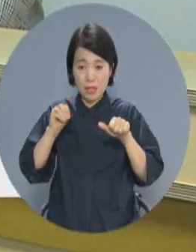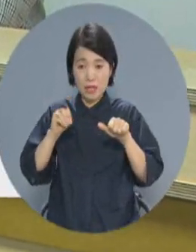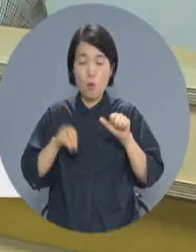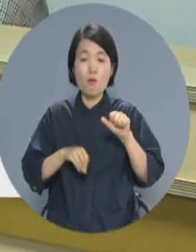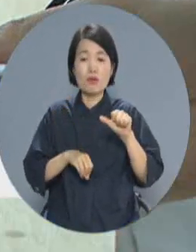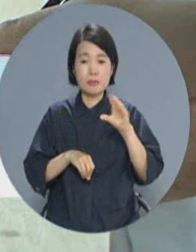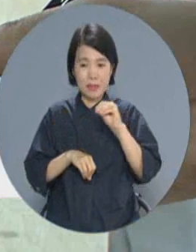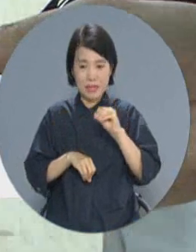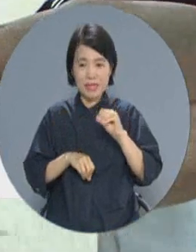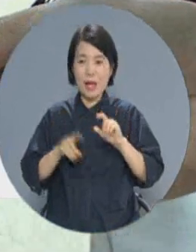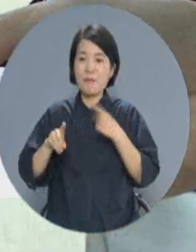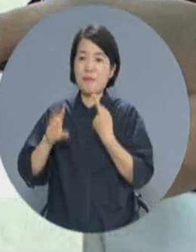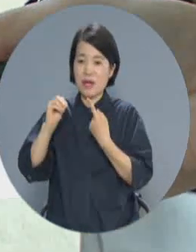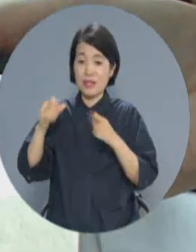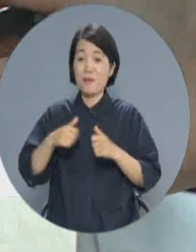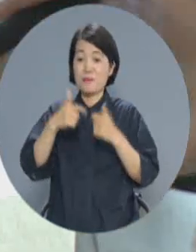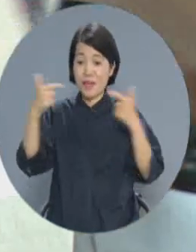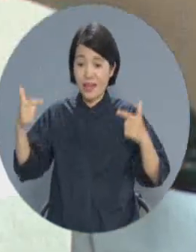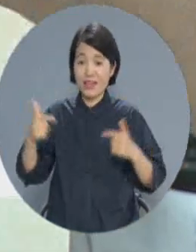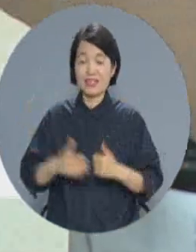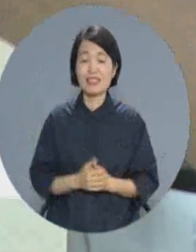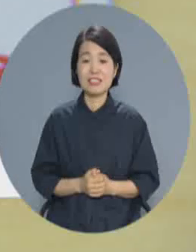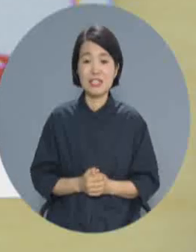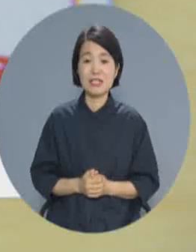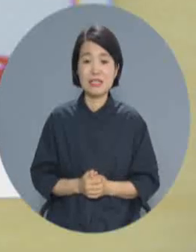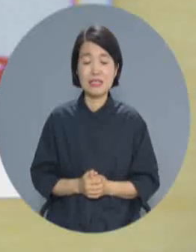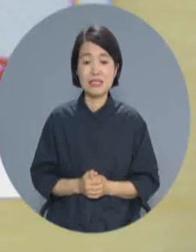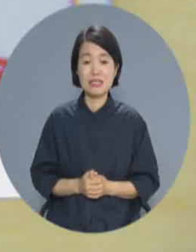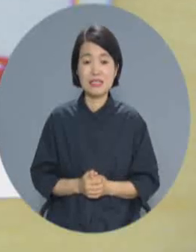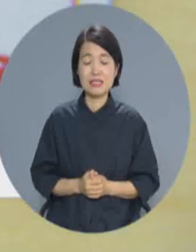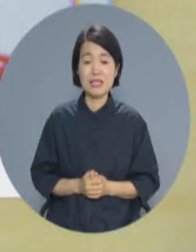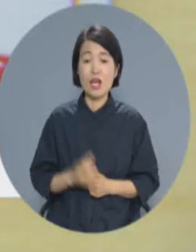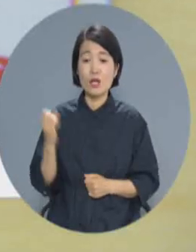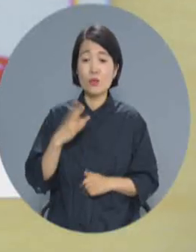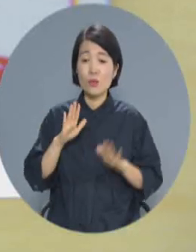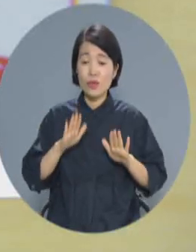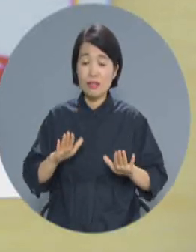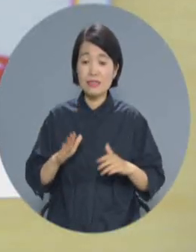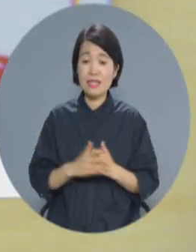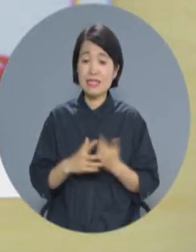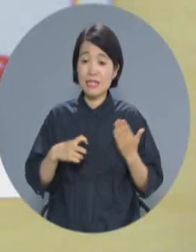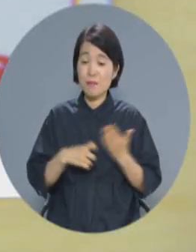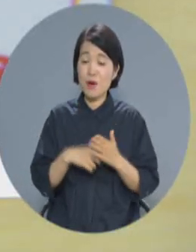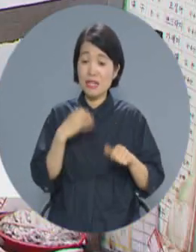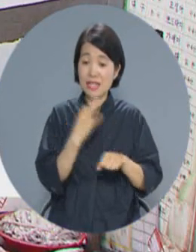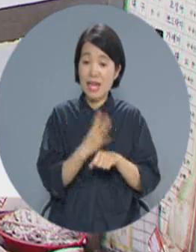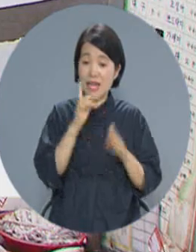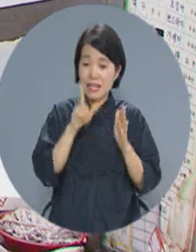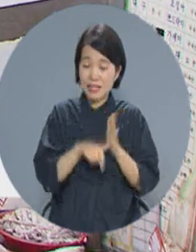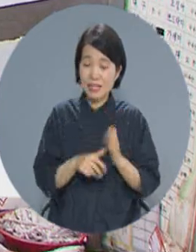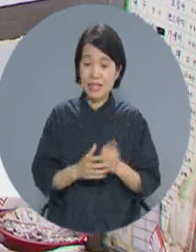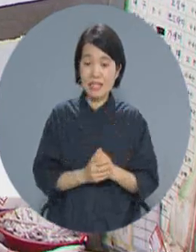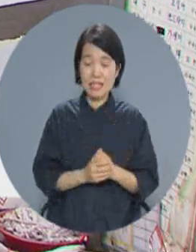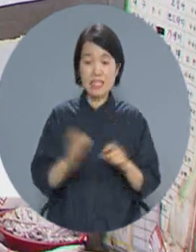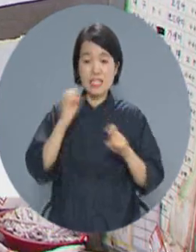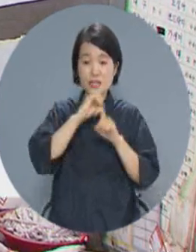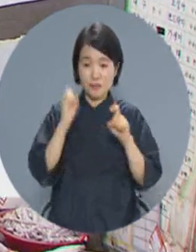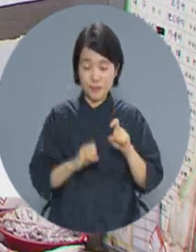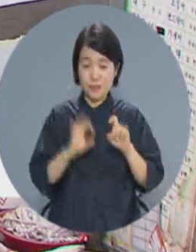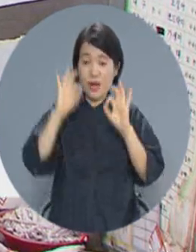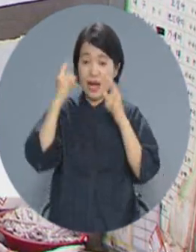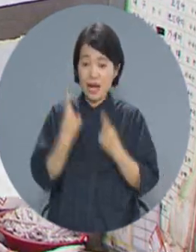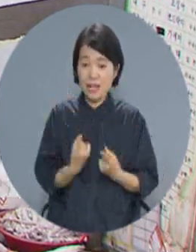100만 원으로 상향 조정한다고 밝혔습니다. 또 현재는 상품권을 구입할 경우 구입 금액의